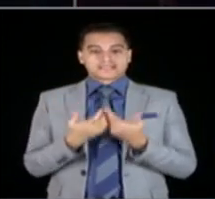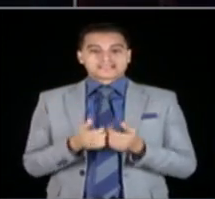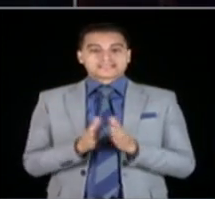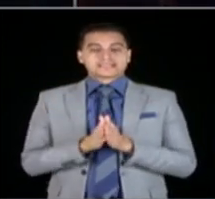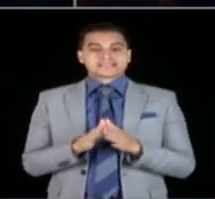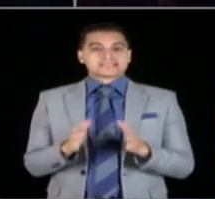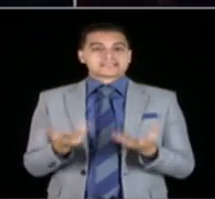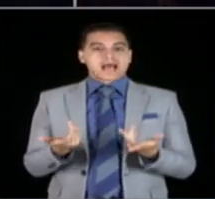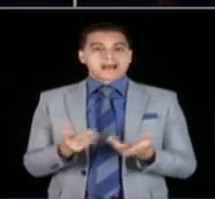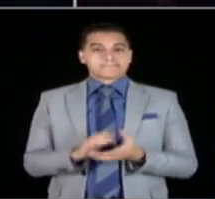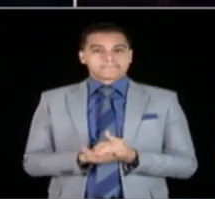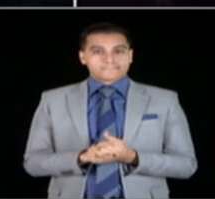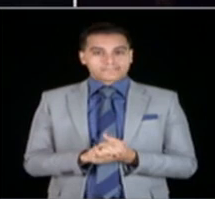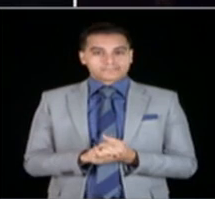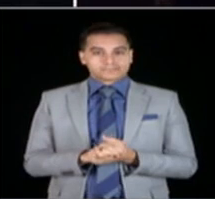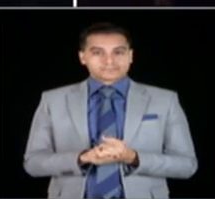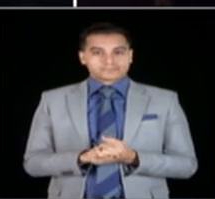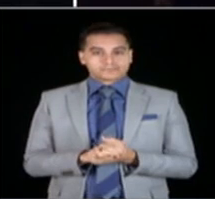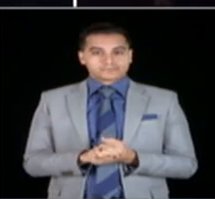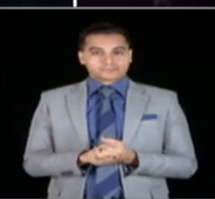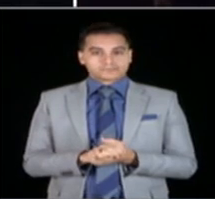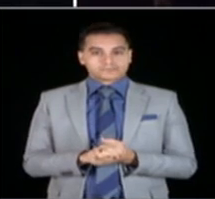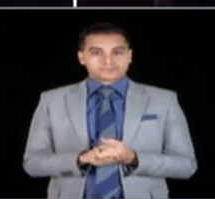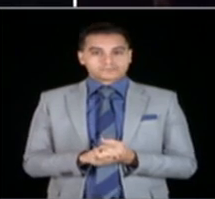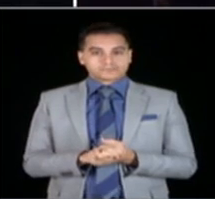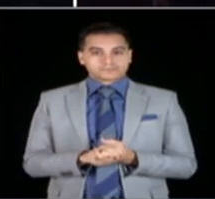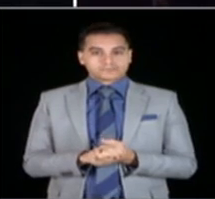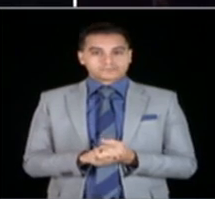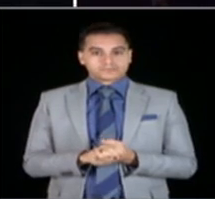217 يساوي كام؟